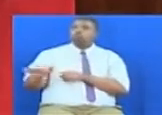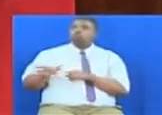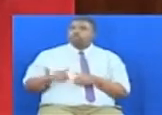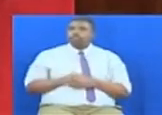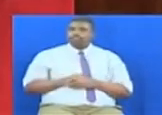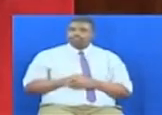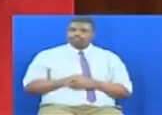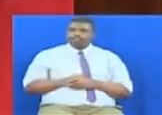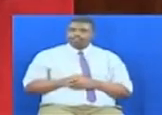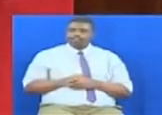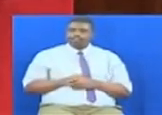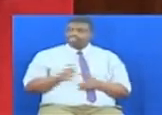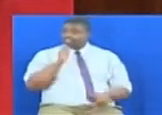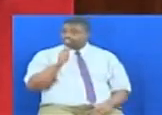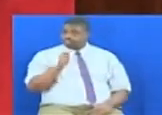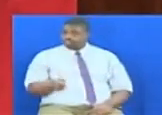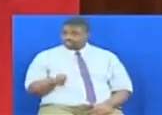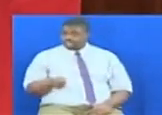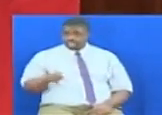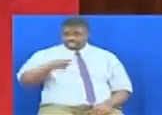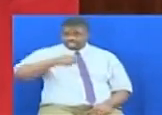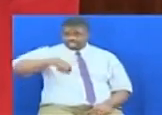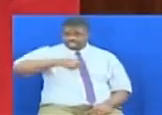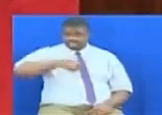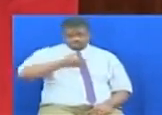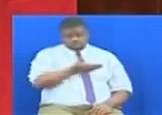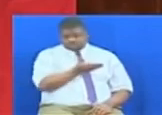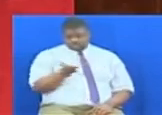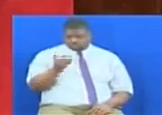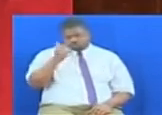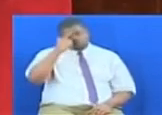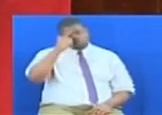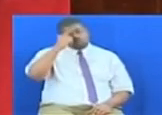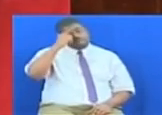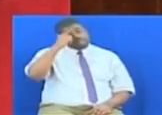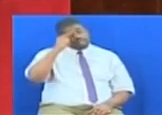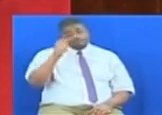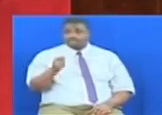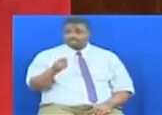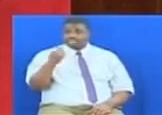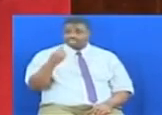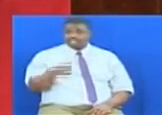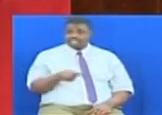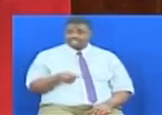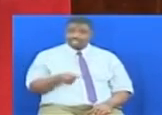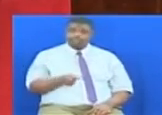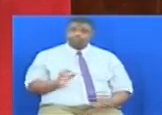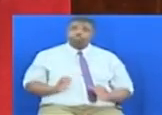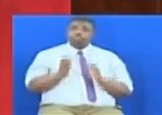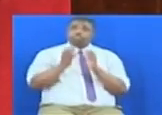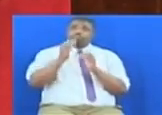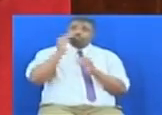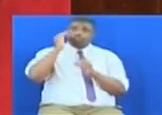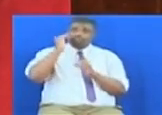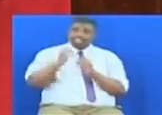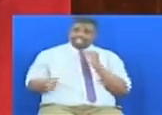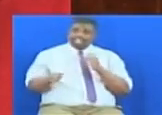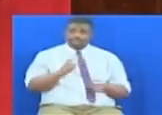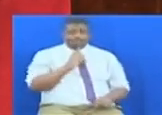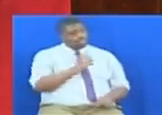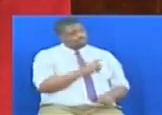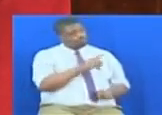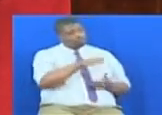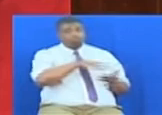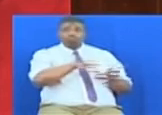wengine tuliishi kwa imani sana baada ya kukataa maagizo ya ovyo, tukaishi kwa imani ya